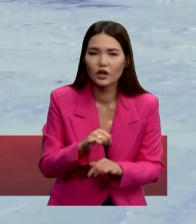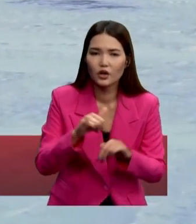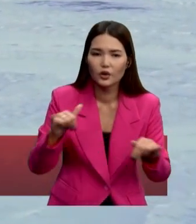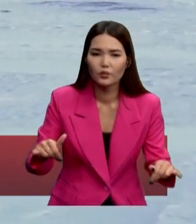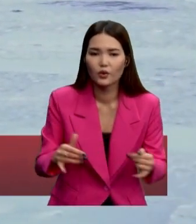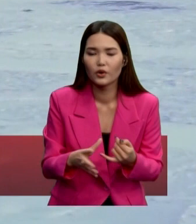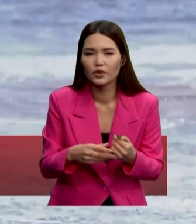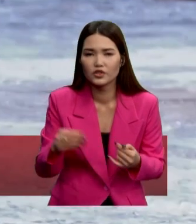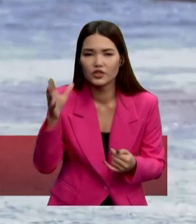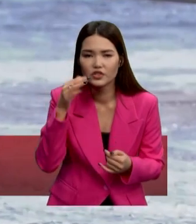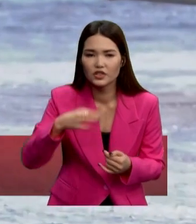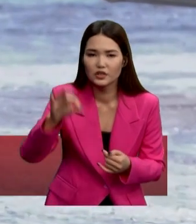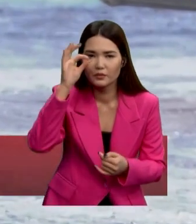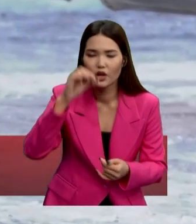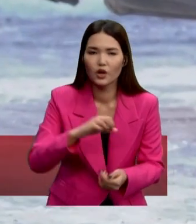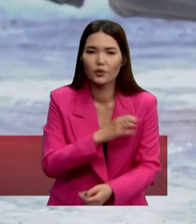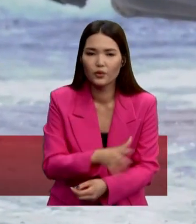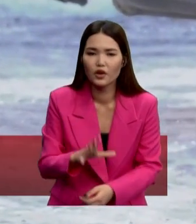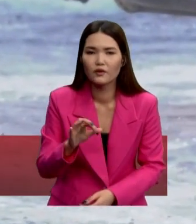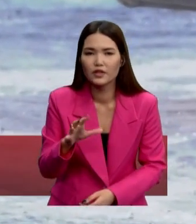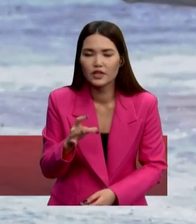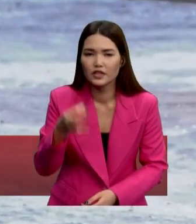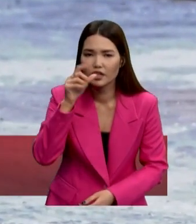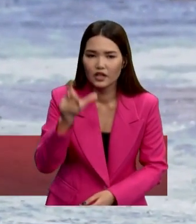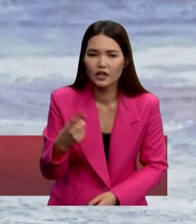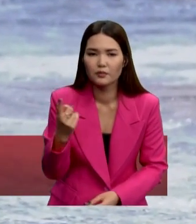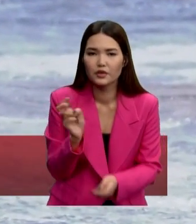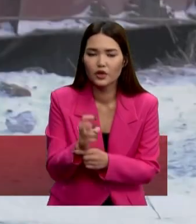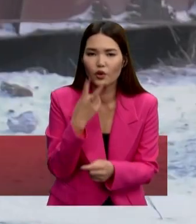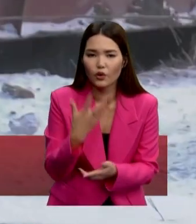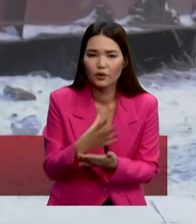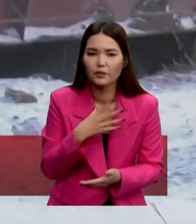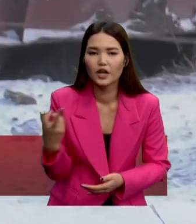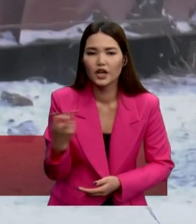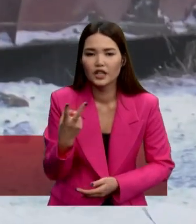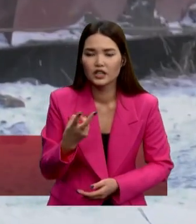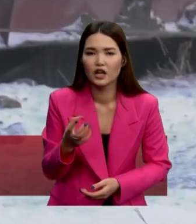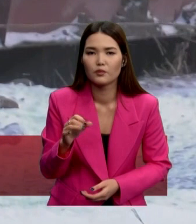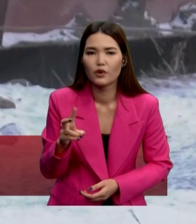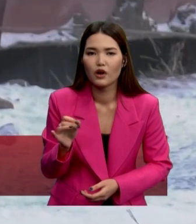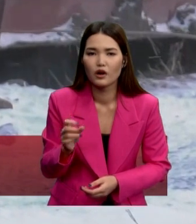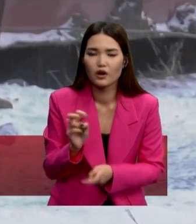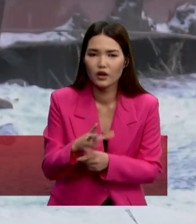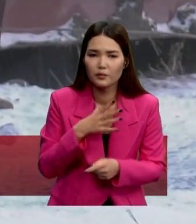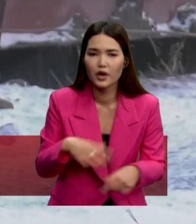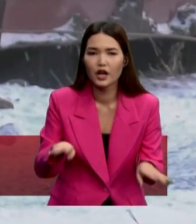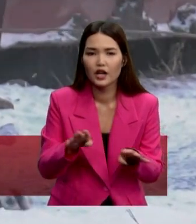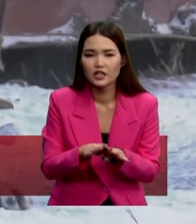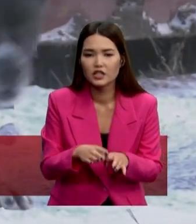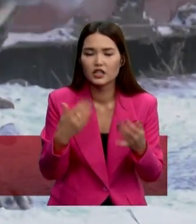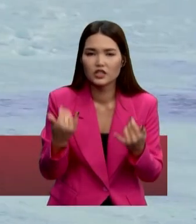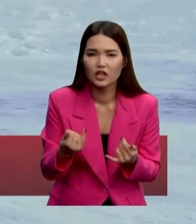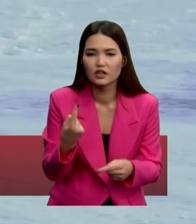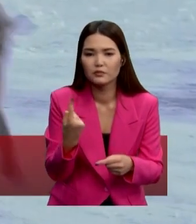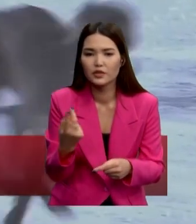жергілікті учаскелік полиция мен ветеринарлық маман біріншісі нұсқау берген, екіншісі нысана көздеген. Осылайша ит атқыштар бір